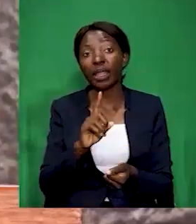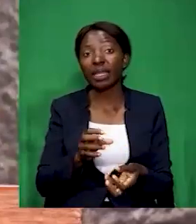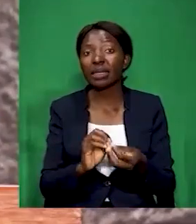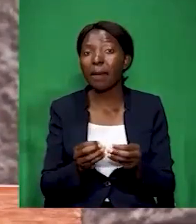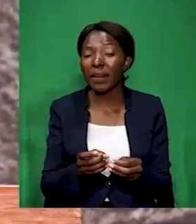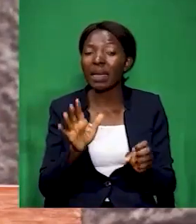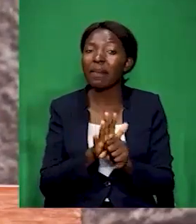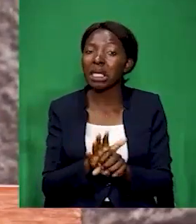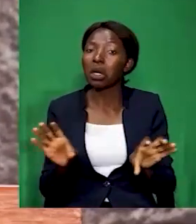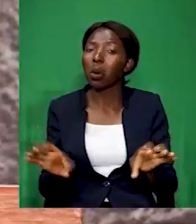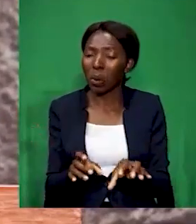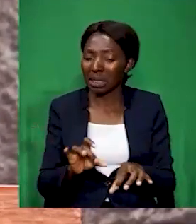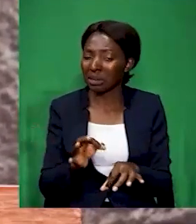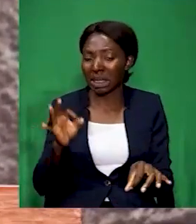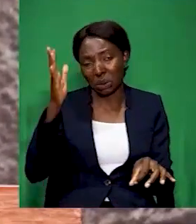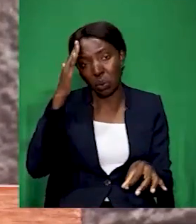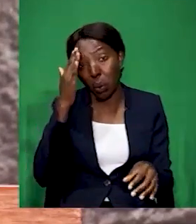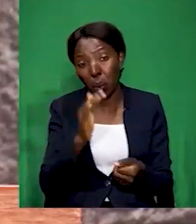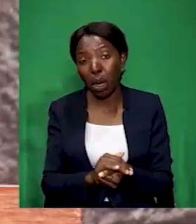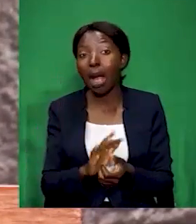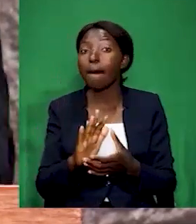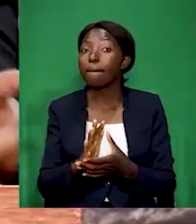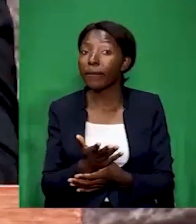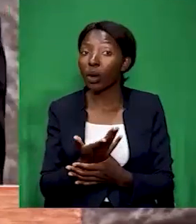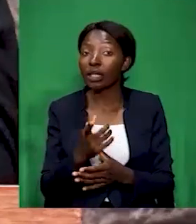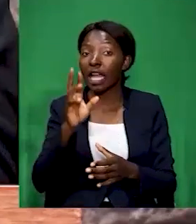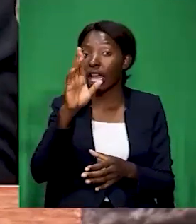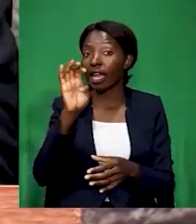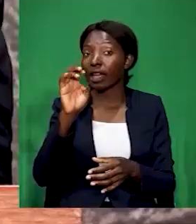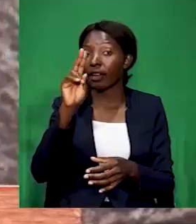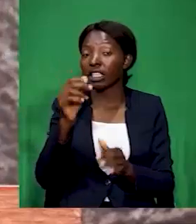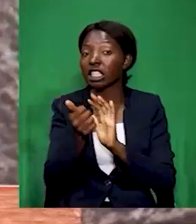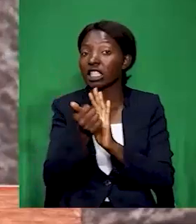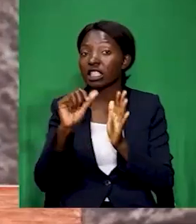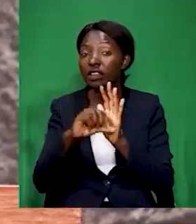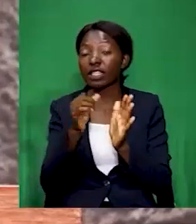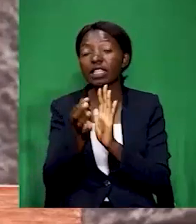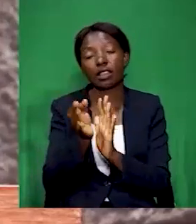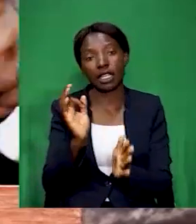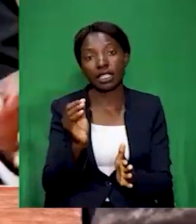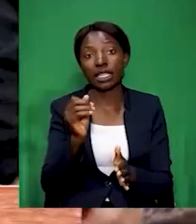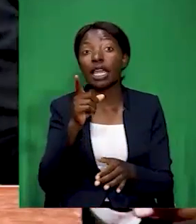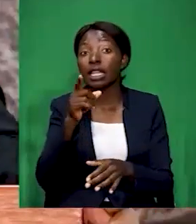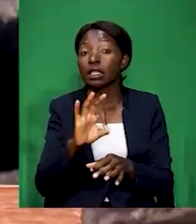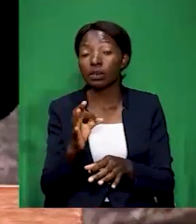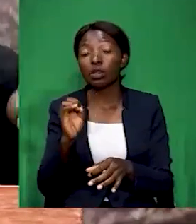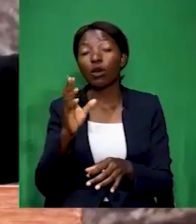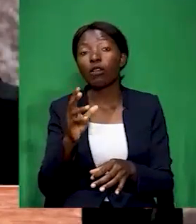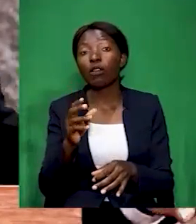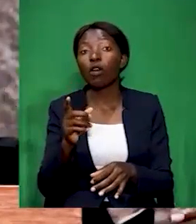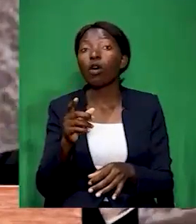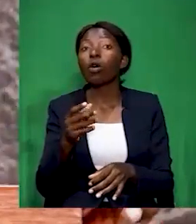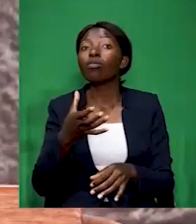urikuita mabasa haya. Mweyai. Nekuti zvakazarwa pa 1613. Mweyai yemuprofita wenhema